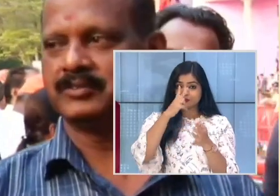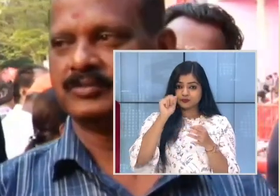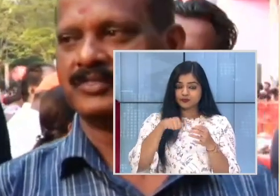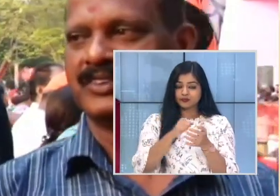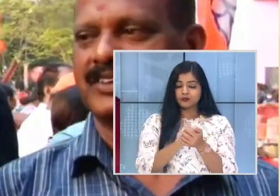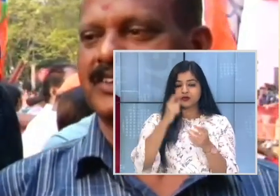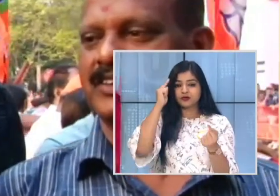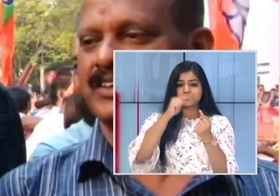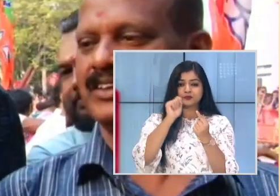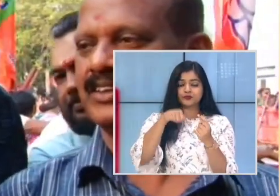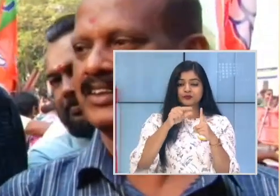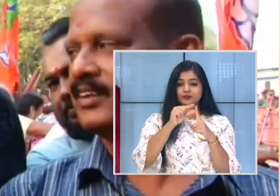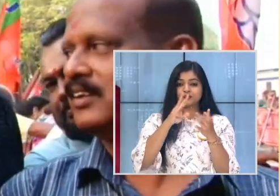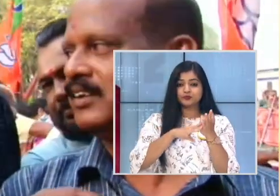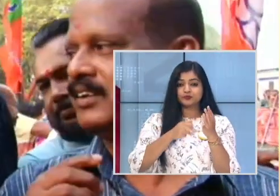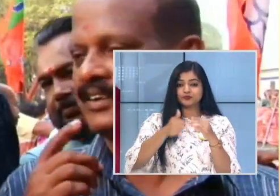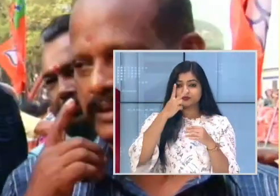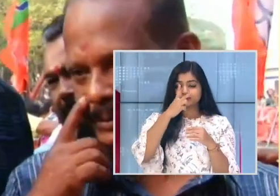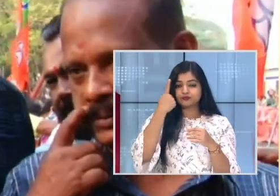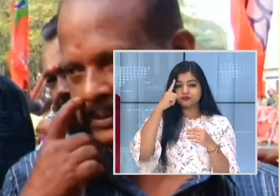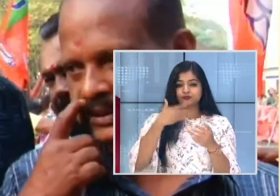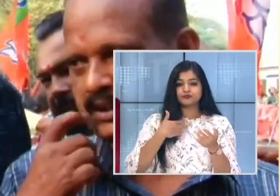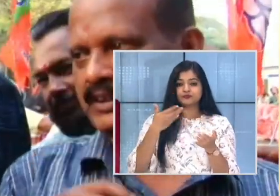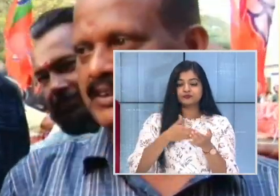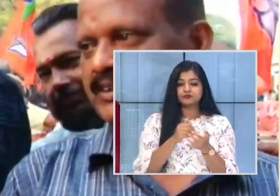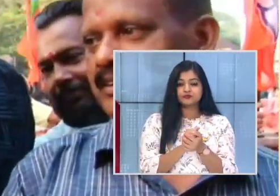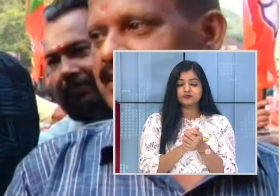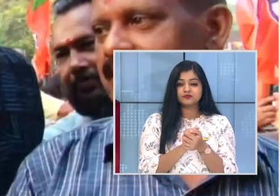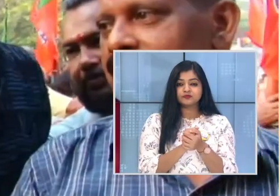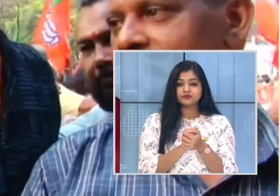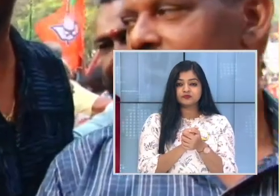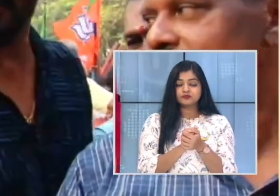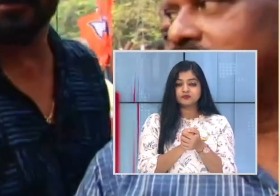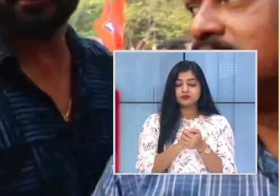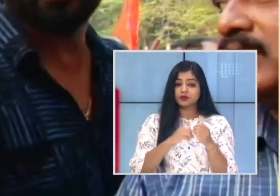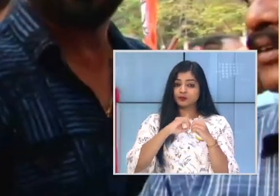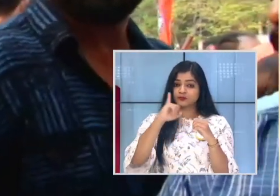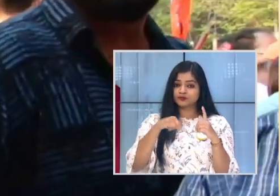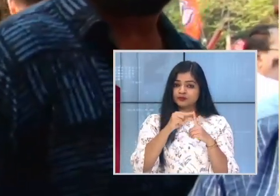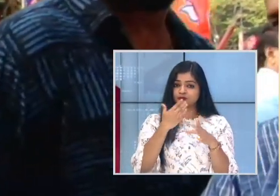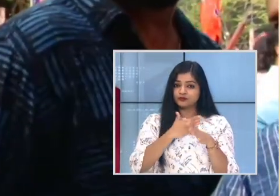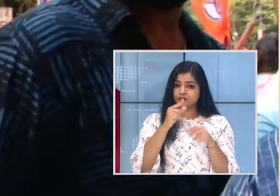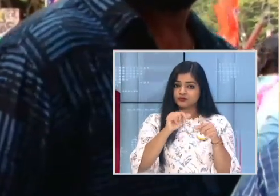അതാണ്, ഞങ്ങളുടെ നേതാവിനെ കാണാന്നുള്ളതാണ്. പാർട്ടി പ്രവർത്തകരാണോ അതെയോ? പിന്നെ ഈ തവണ